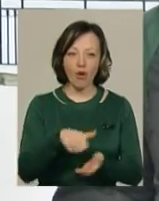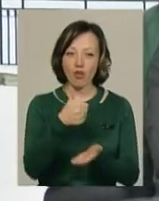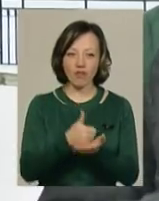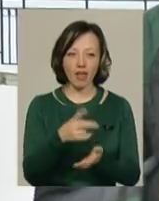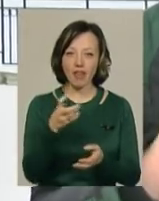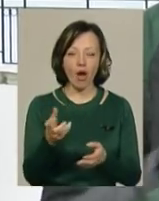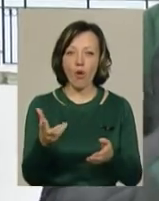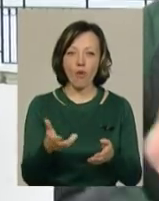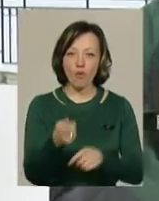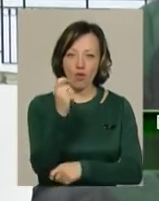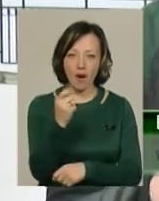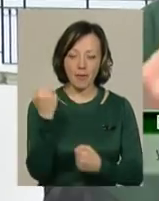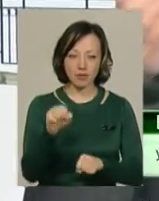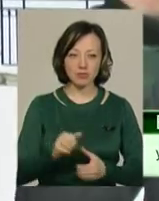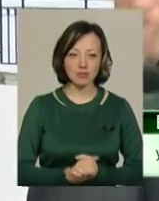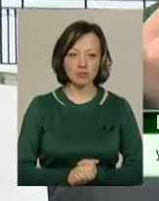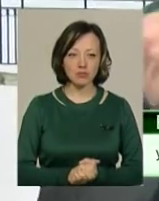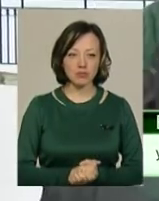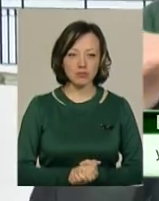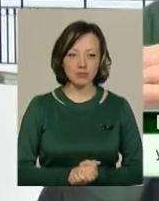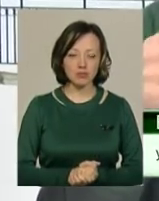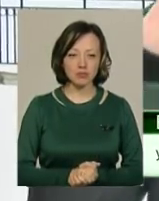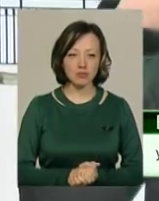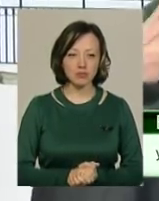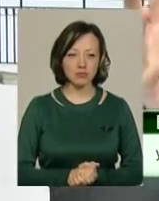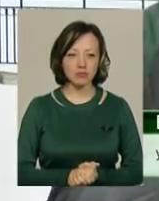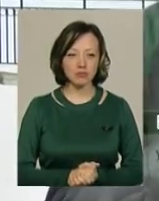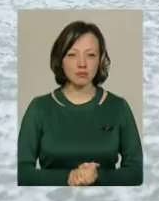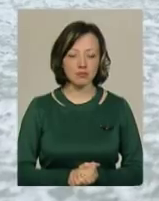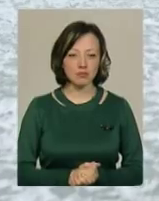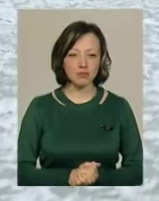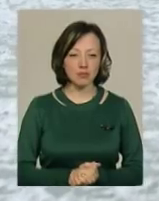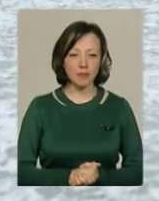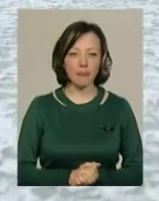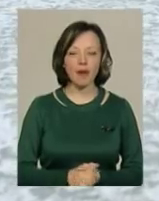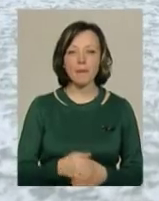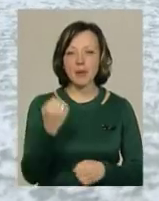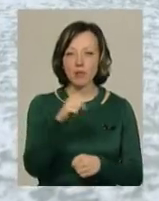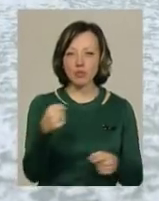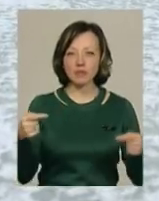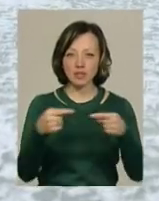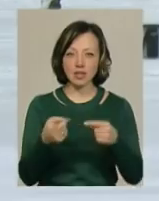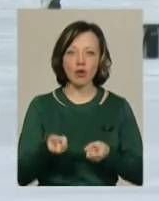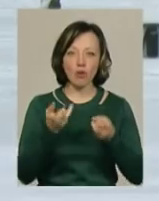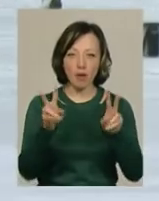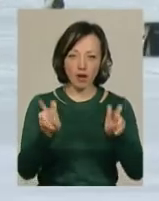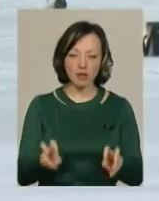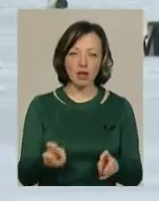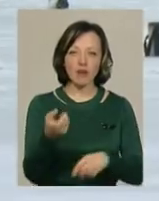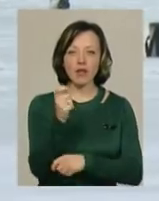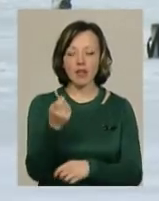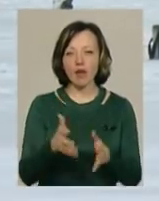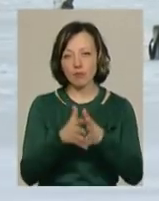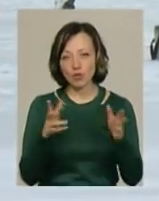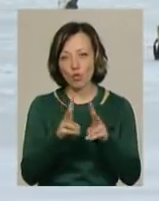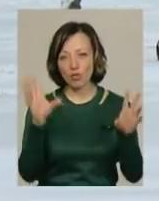не улов, а перемога. Я, звичайно, хотів би перемогти. Переможці визначалися за кількома критеріями – хто виловить найбільшу